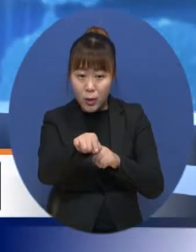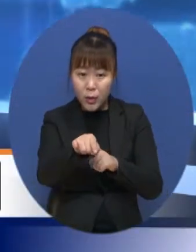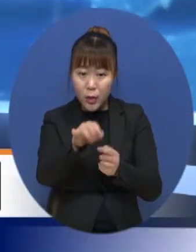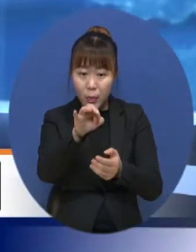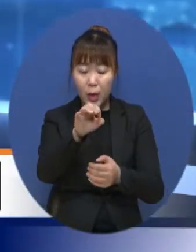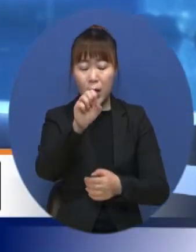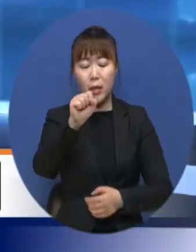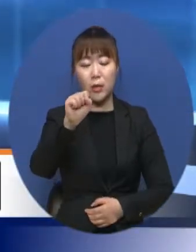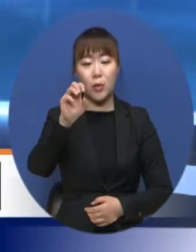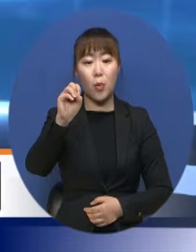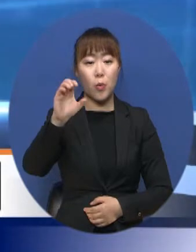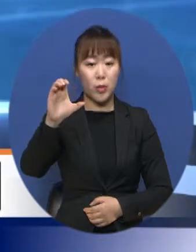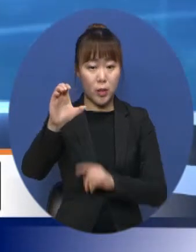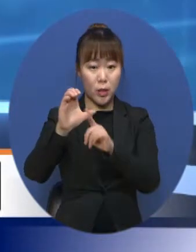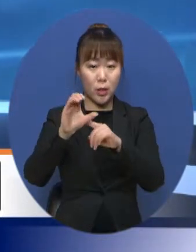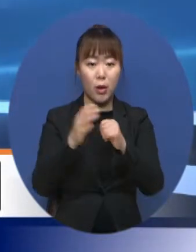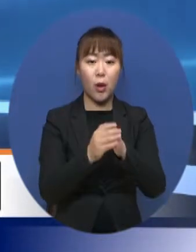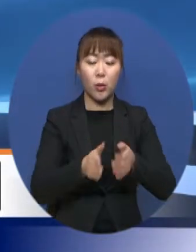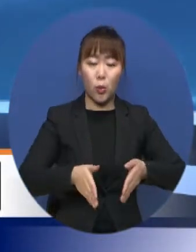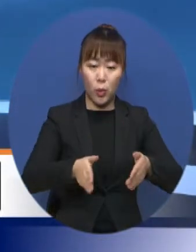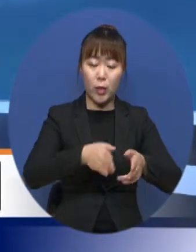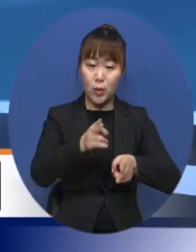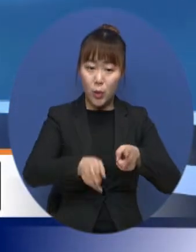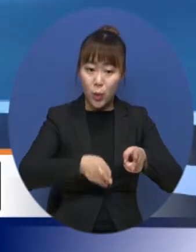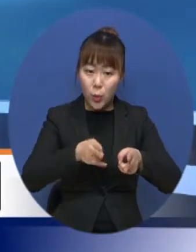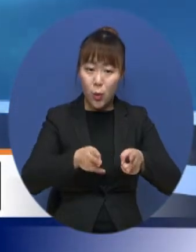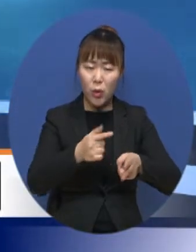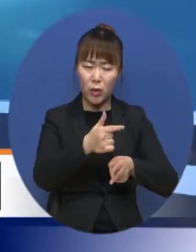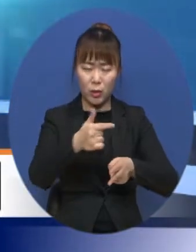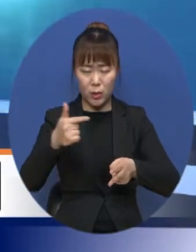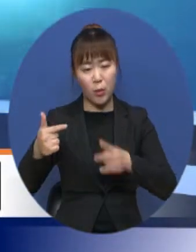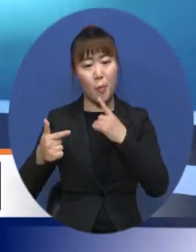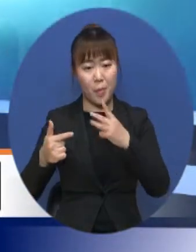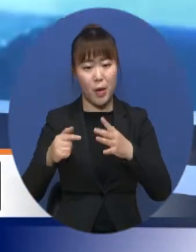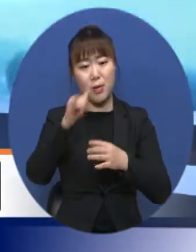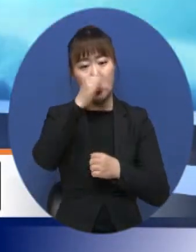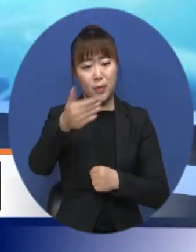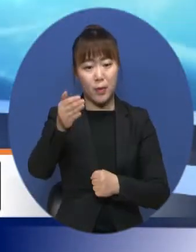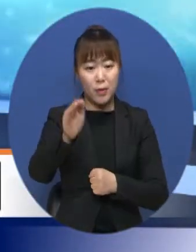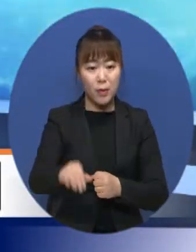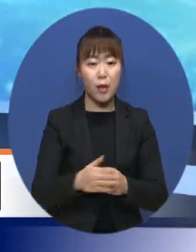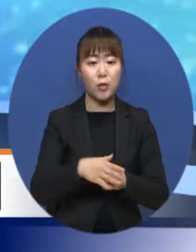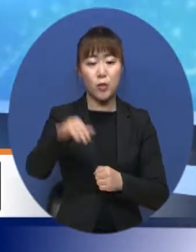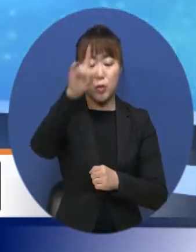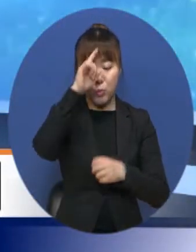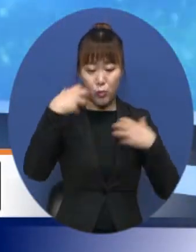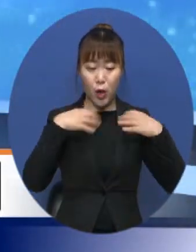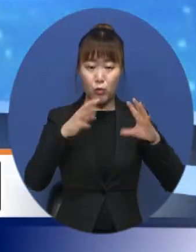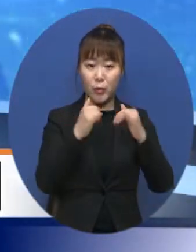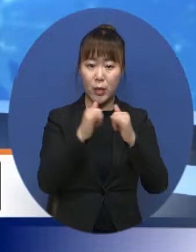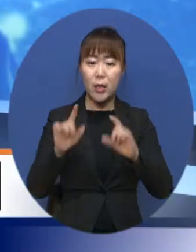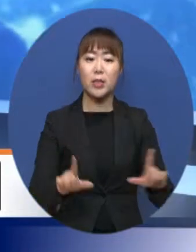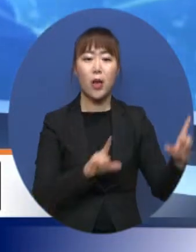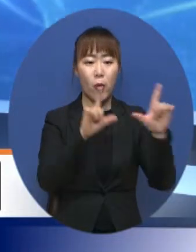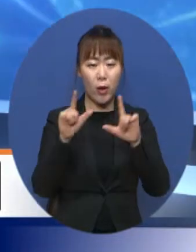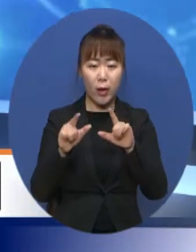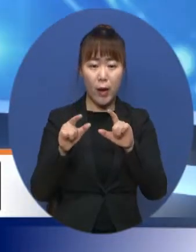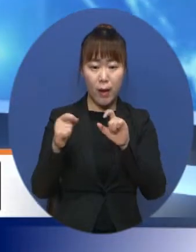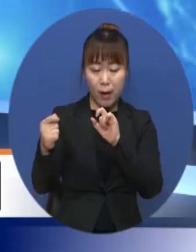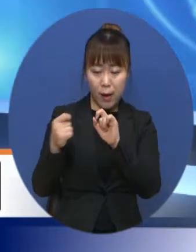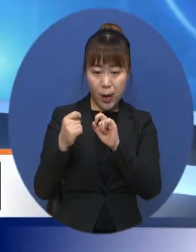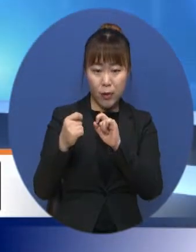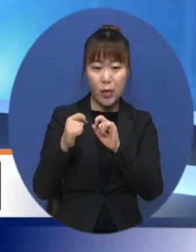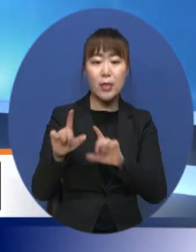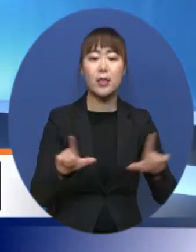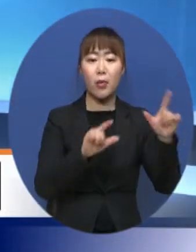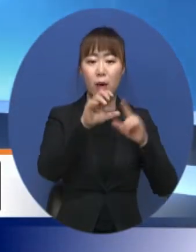사업은 도로나 철도, 공항 등 규모가 큰 시설 위주로 이뤄져 왔는데요. 정부가 국민들의 생활과 밀접한